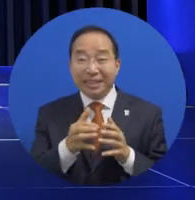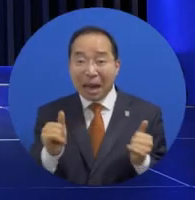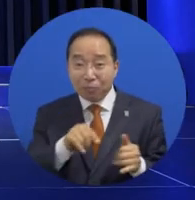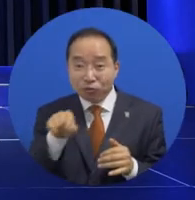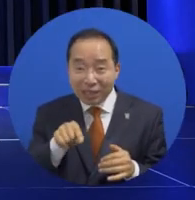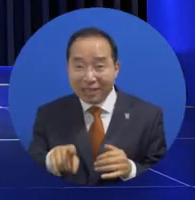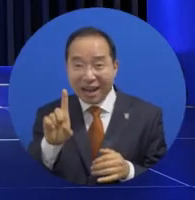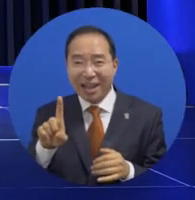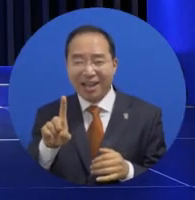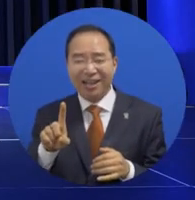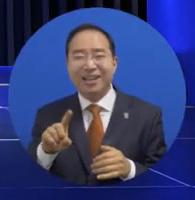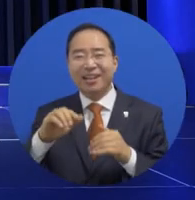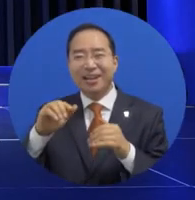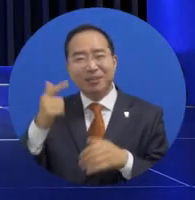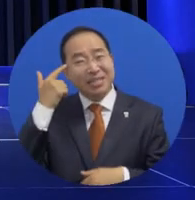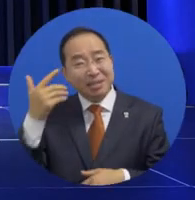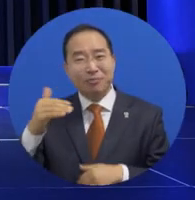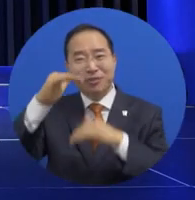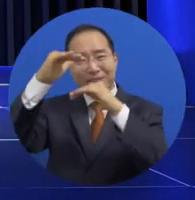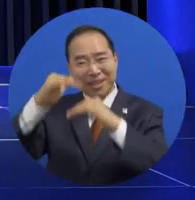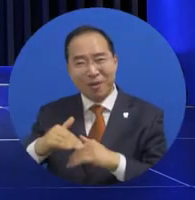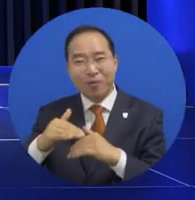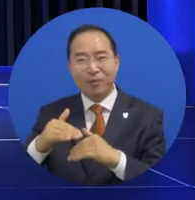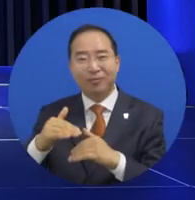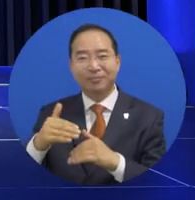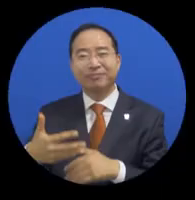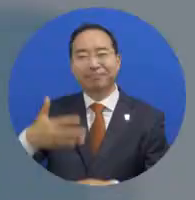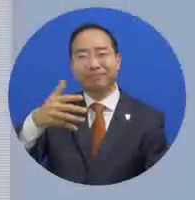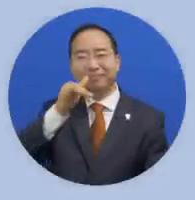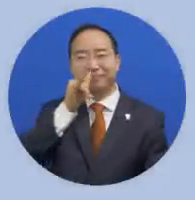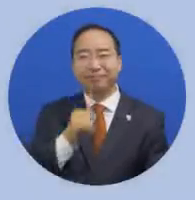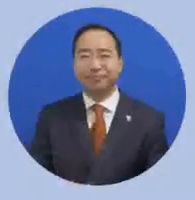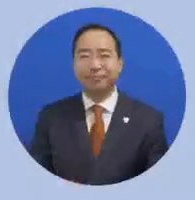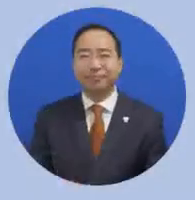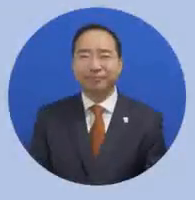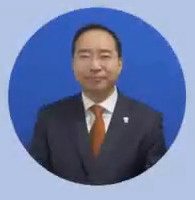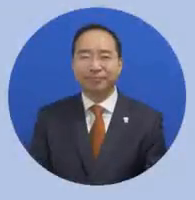사연을 영상으로 보내주셨어요. 함께 볼까요?